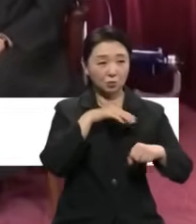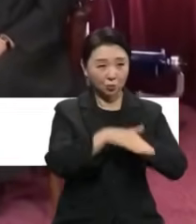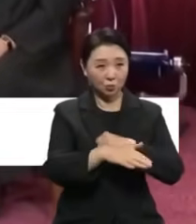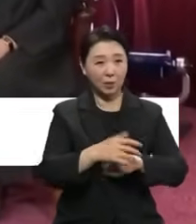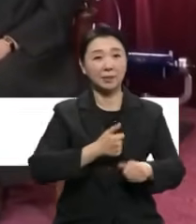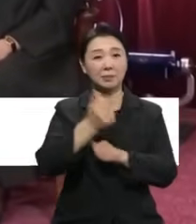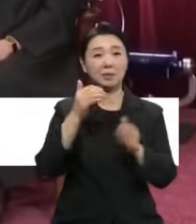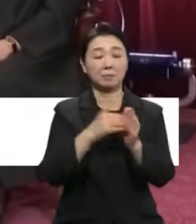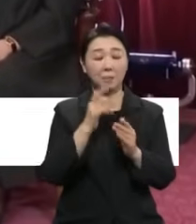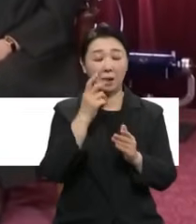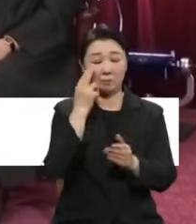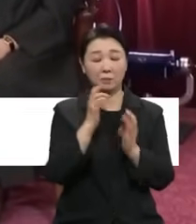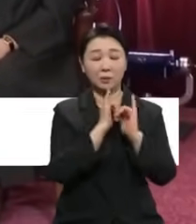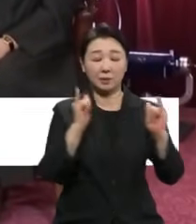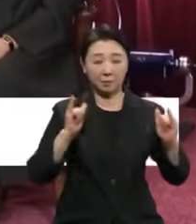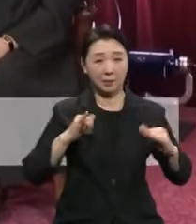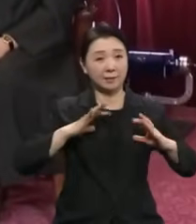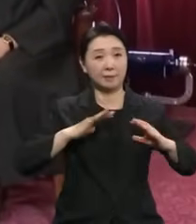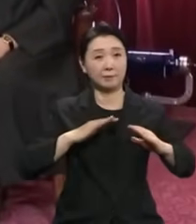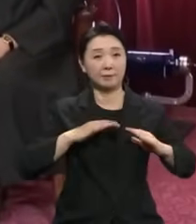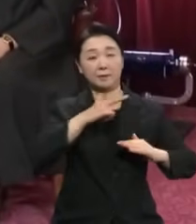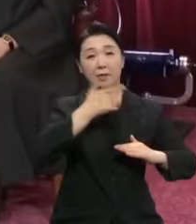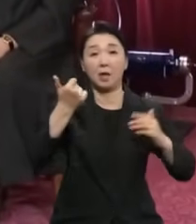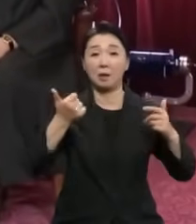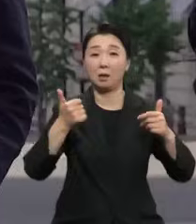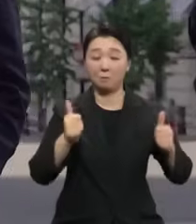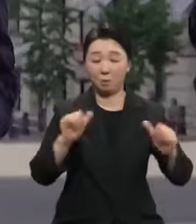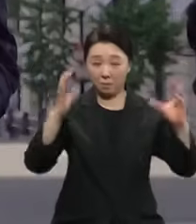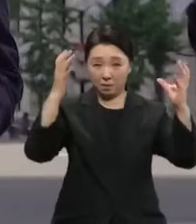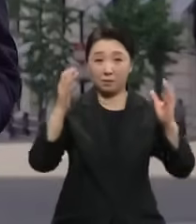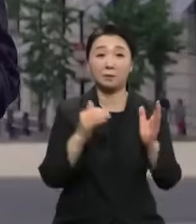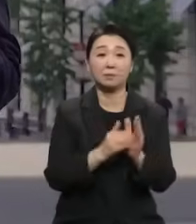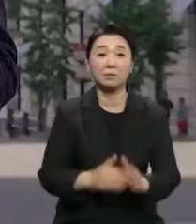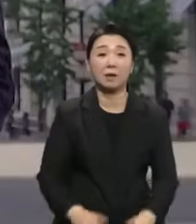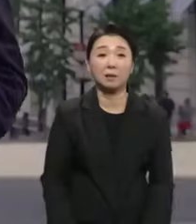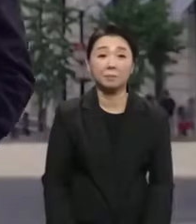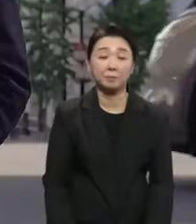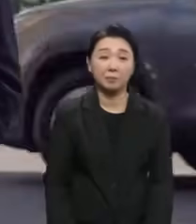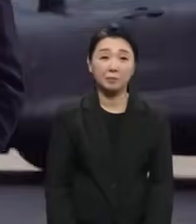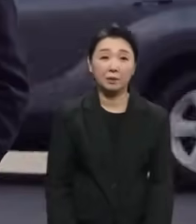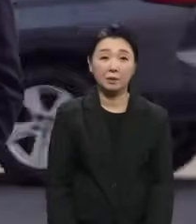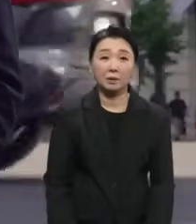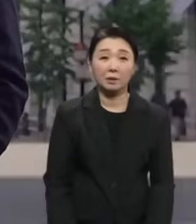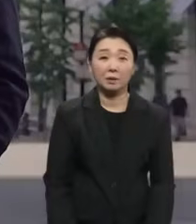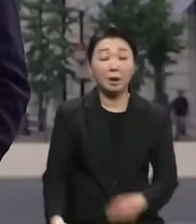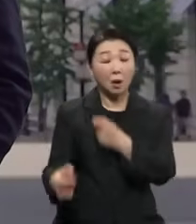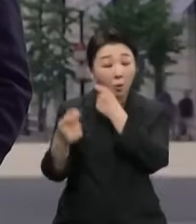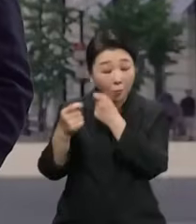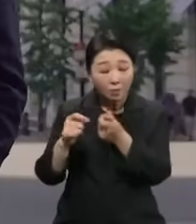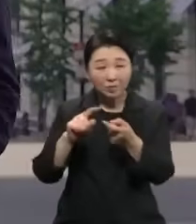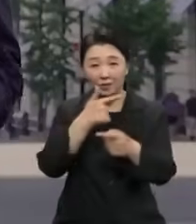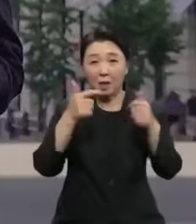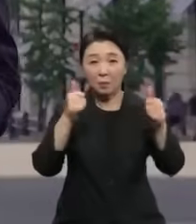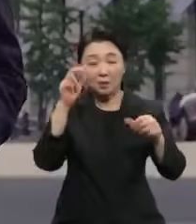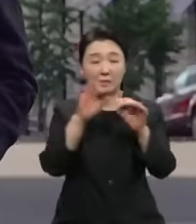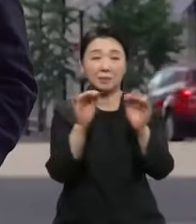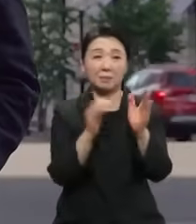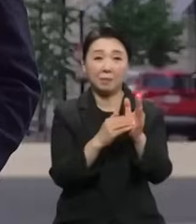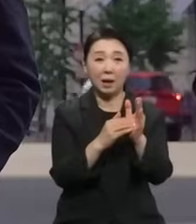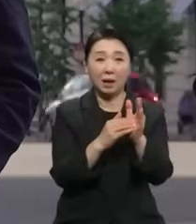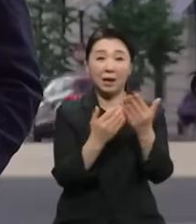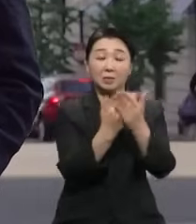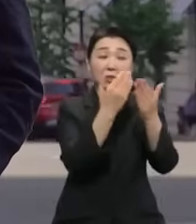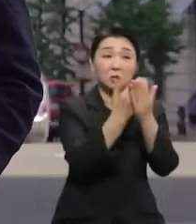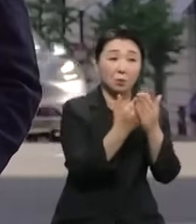자랑스럽다고 대법원의 결정을 반겼습니다. 이번 결정에선 보수 성향 대법관 6명이 모두 찬성하고 진보 성향 3명이